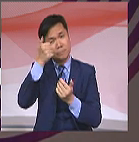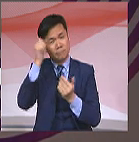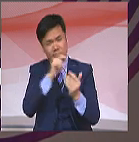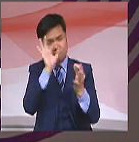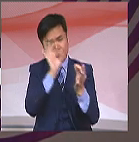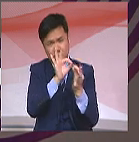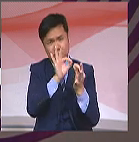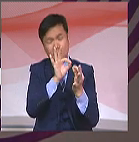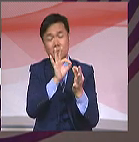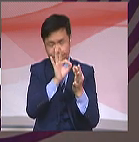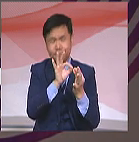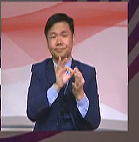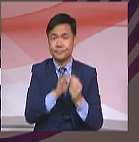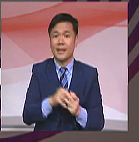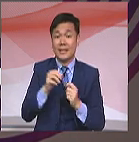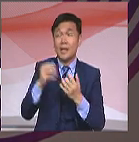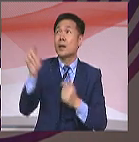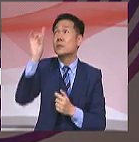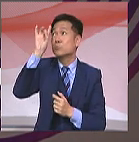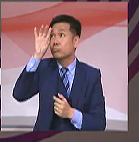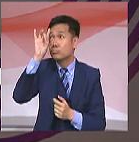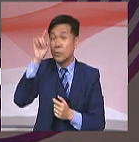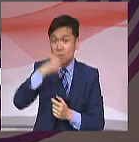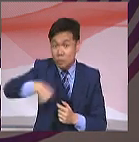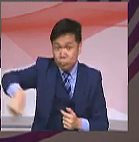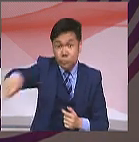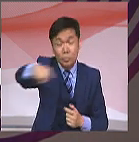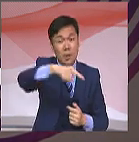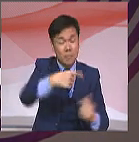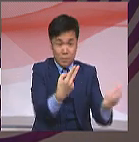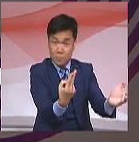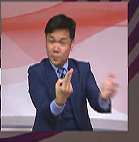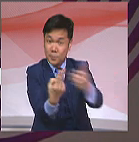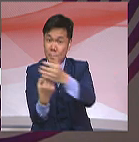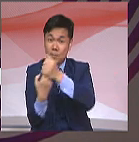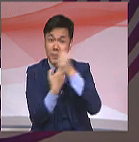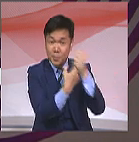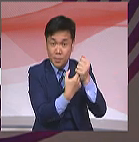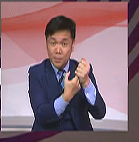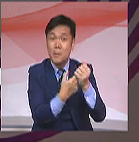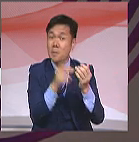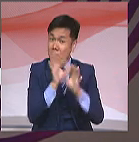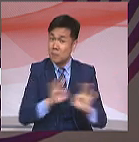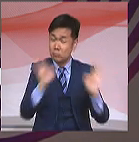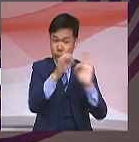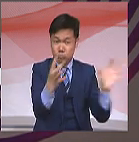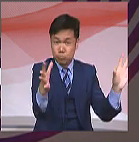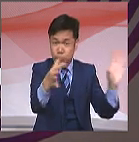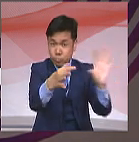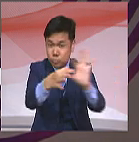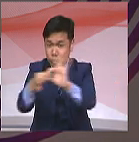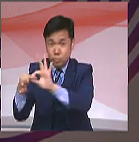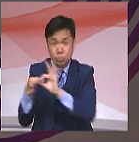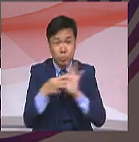dan insya-Allah jika kita semua bersatu hati, kita semua dapat bekerja sama dengan baik, kami